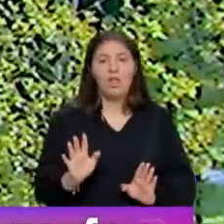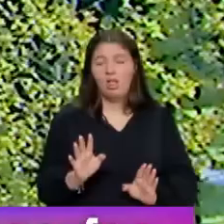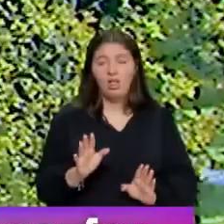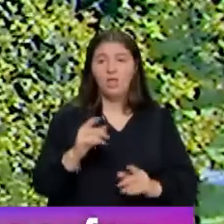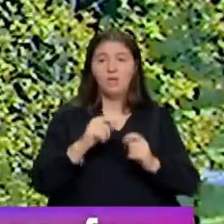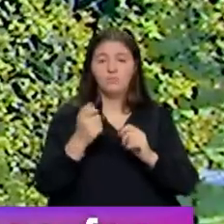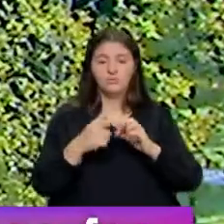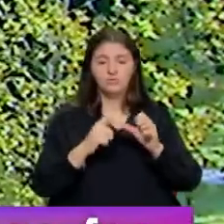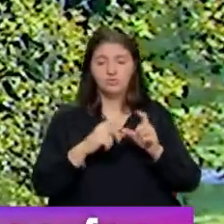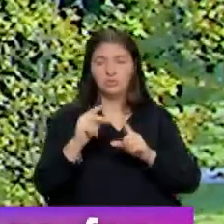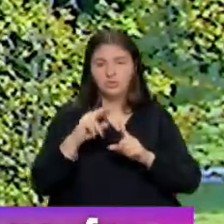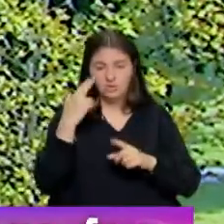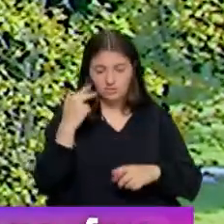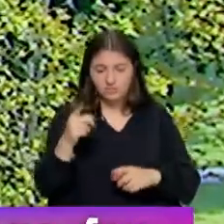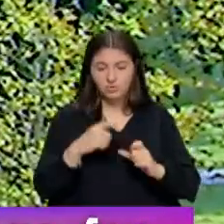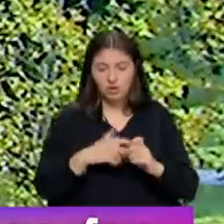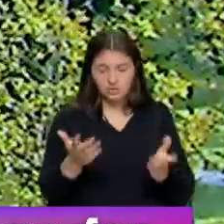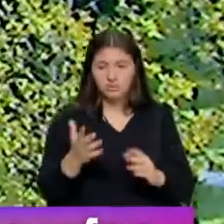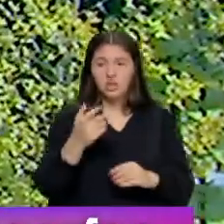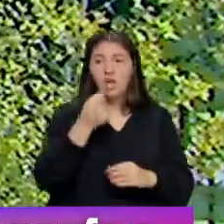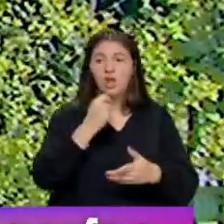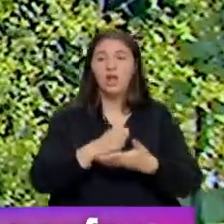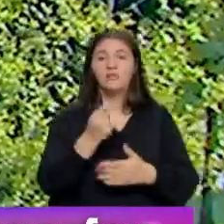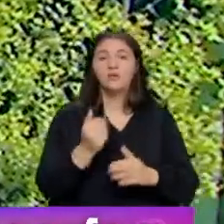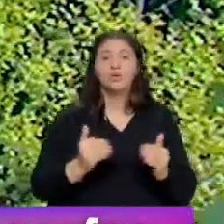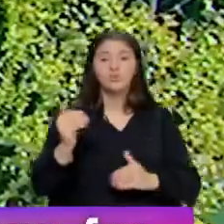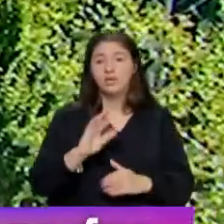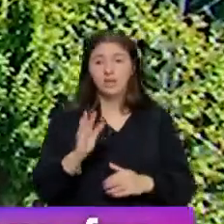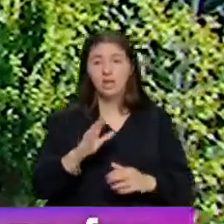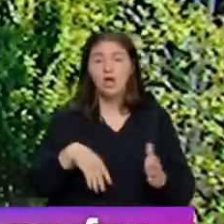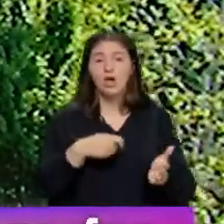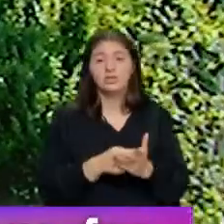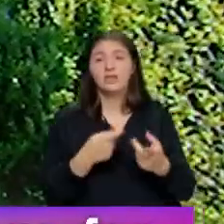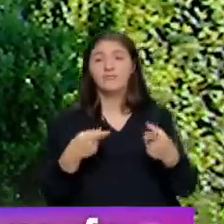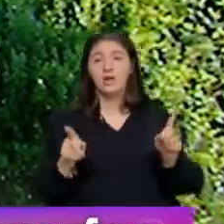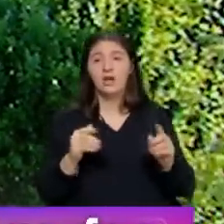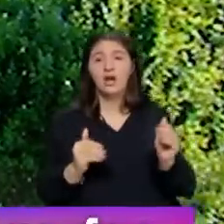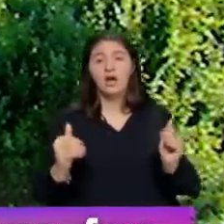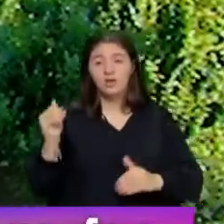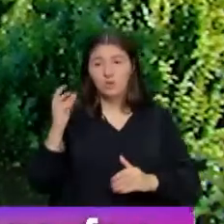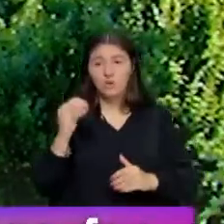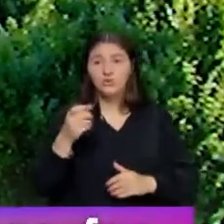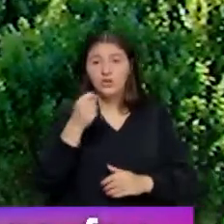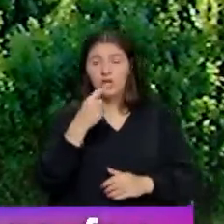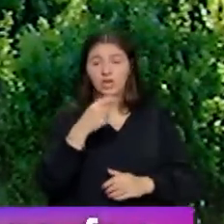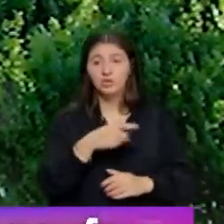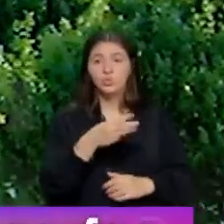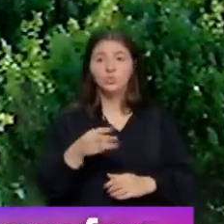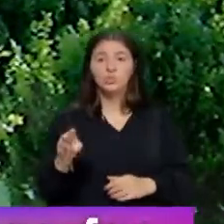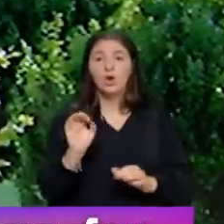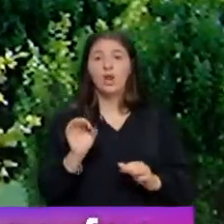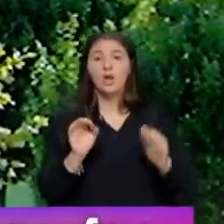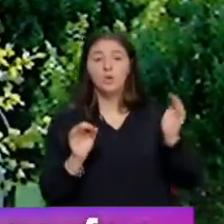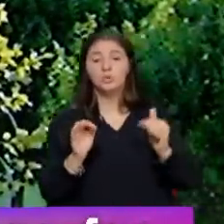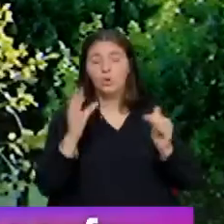Burçin hanım Günaydınlar ilaç fiyatları yüksek değil ödenen farklar arttı İlaçta euro kuru